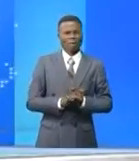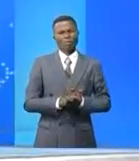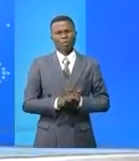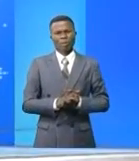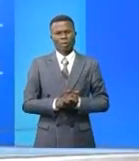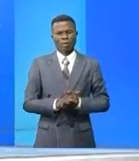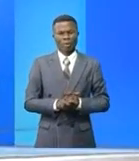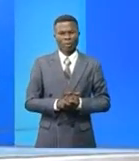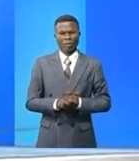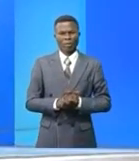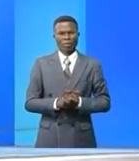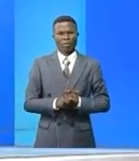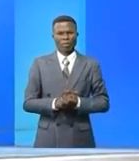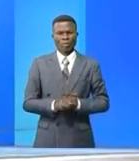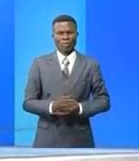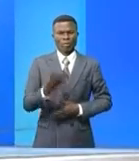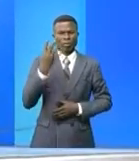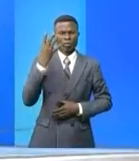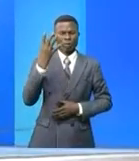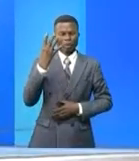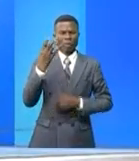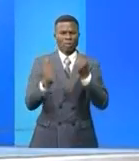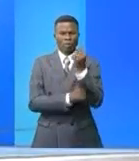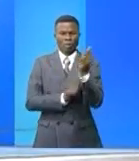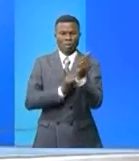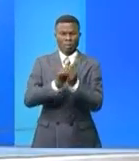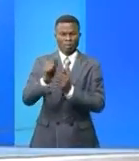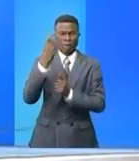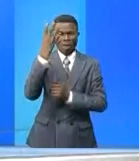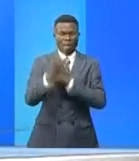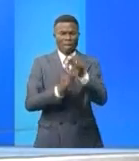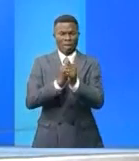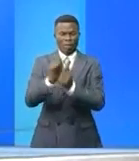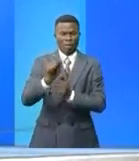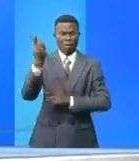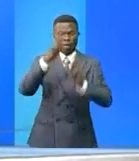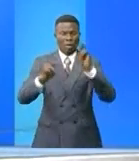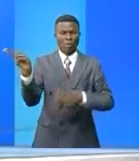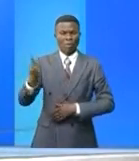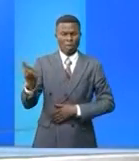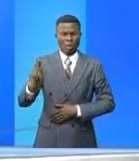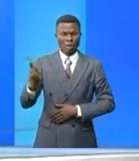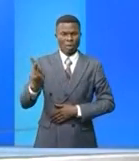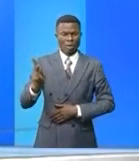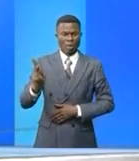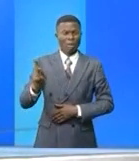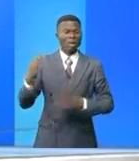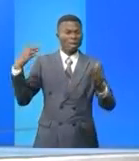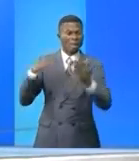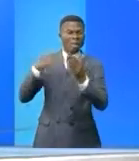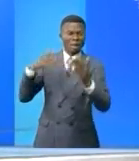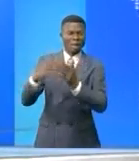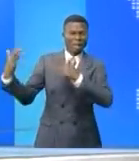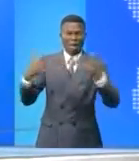Le chapiteau de... 4 ans sont passés depuis que la population kassaïenne a vécu les atrocités